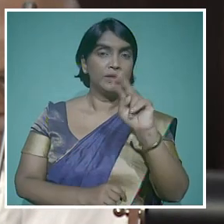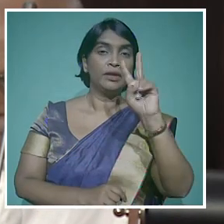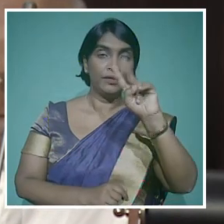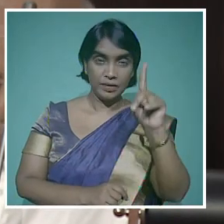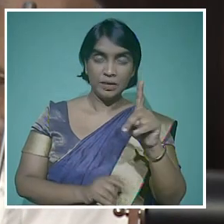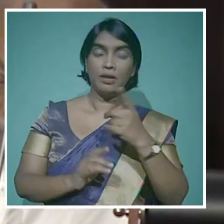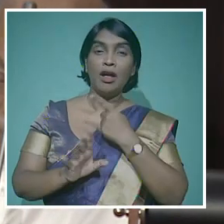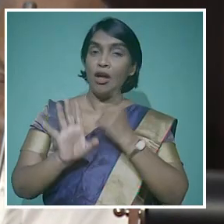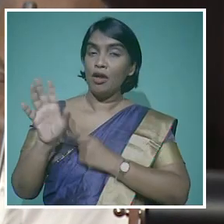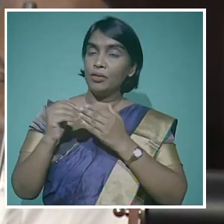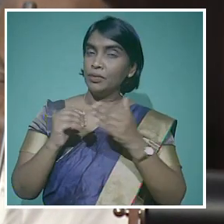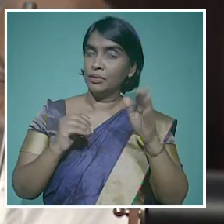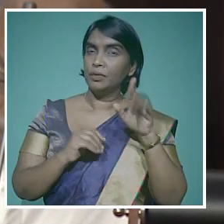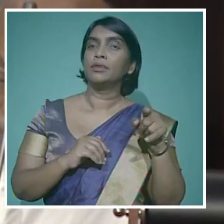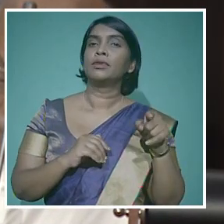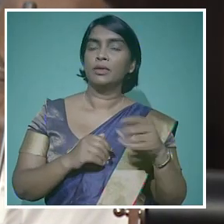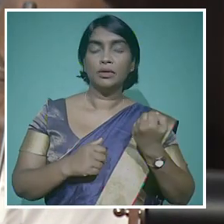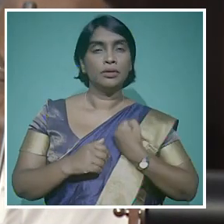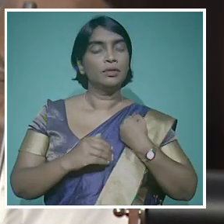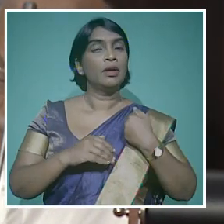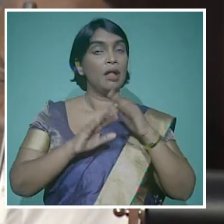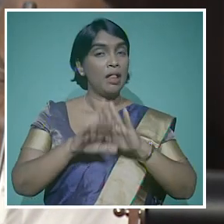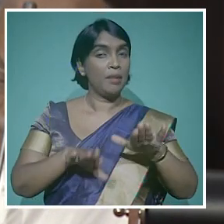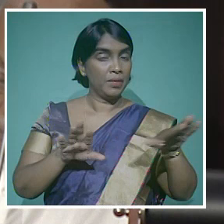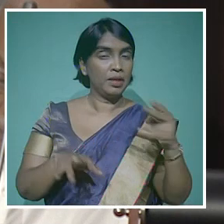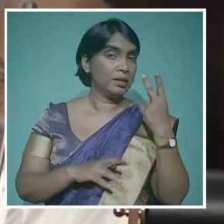2020 අධ්‍යයන වර්ෂය සඳහා වෛද්‍ය ශිෂ්‍යන්